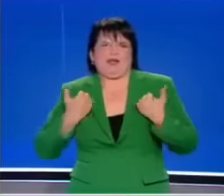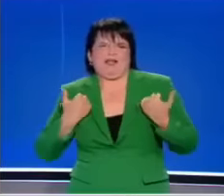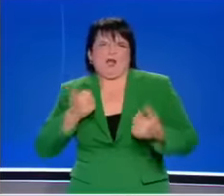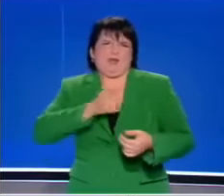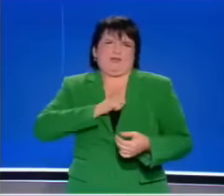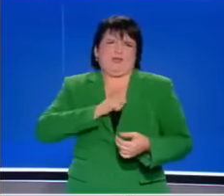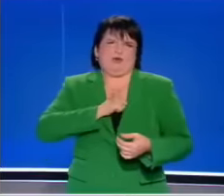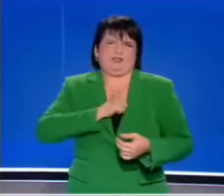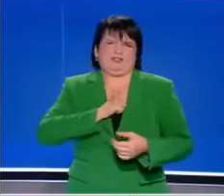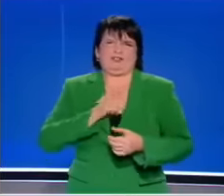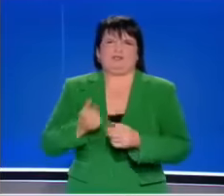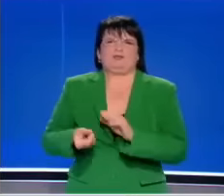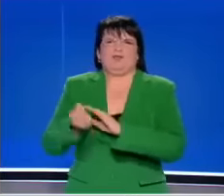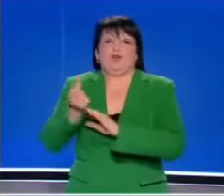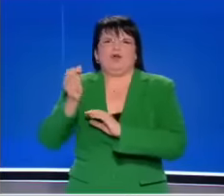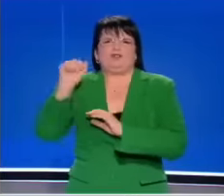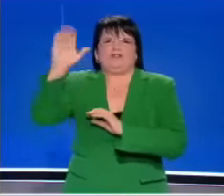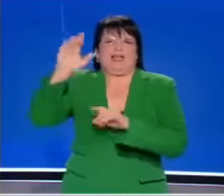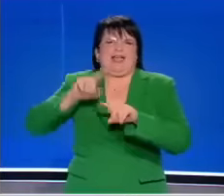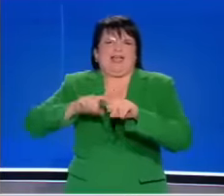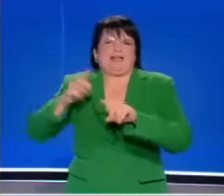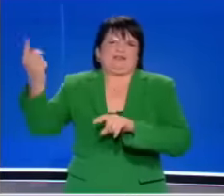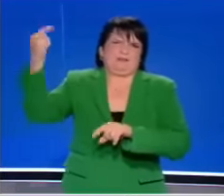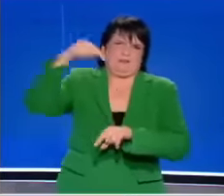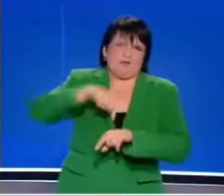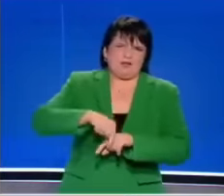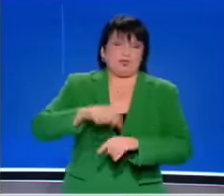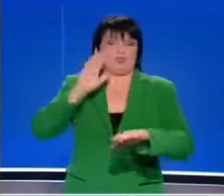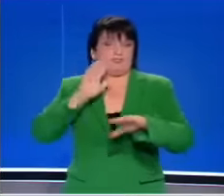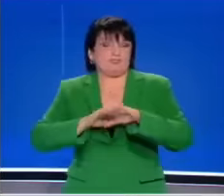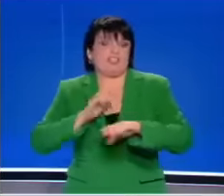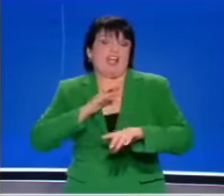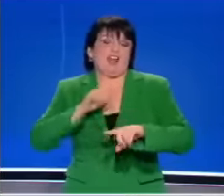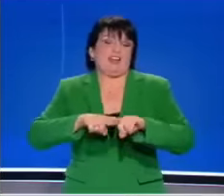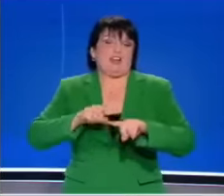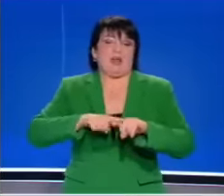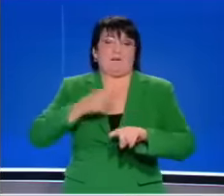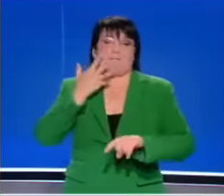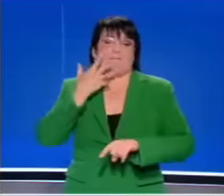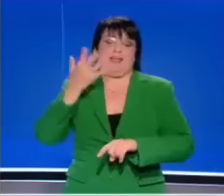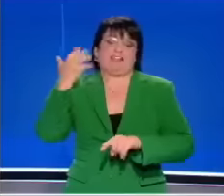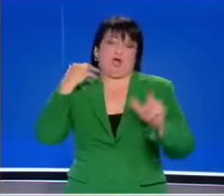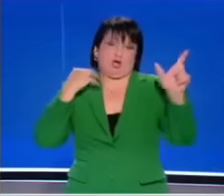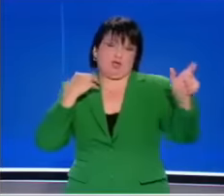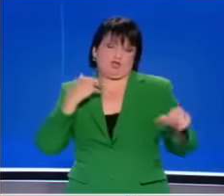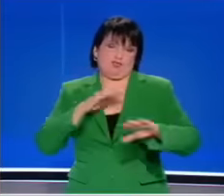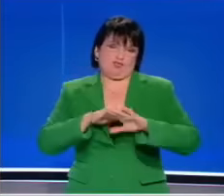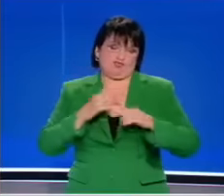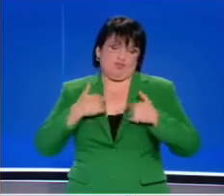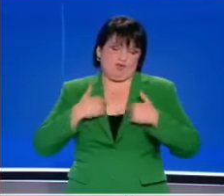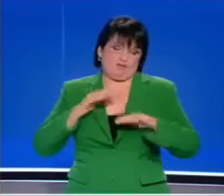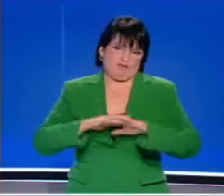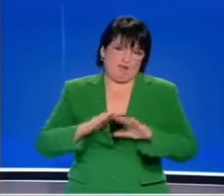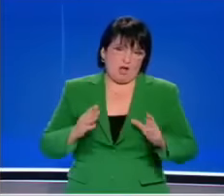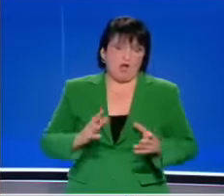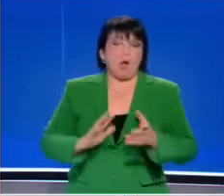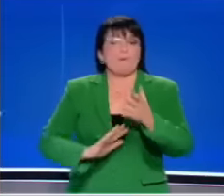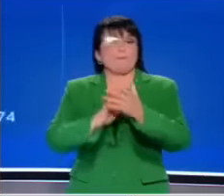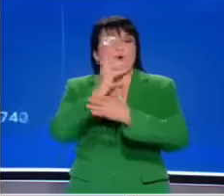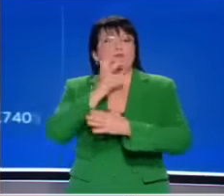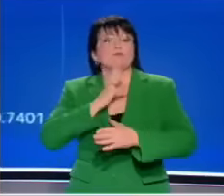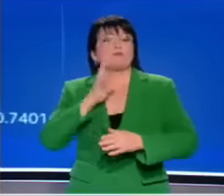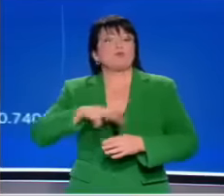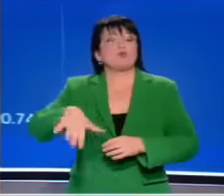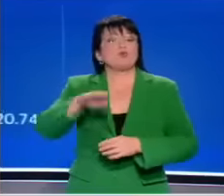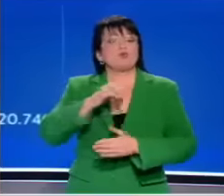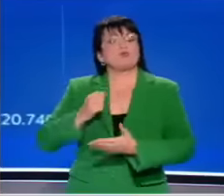ιδιώτη απόδημο ότι δήθεν φταίει για τα δυνά του ελληνικού λαού 5 χρόνια που κυβερνά και είμαι σίγουρος ότι ο προοδευτικός κό